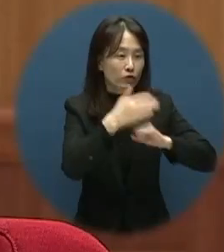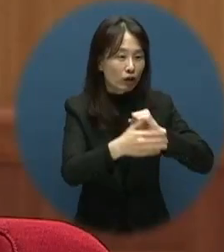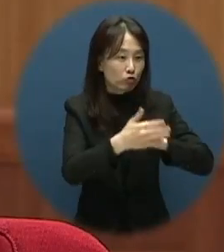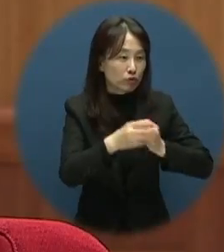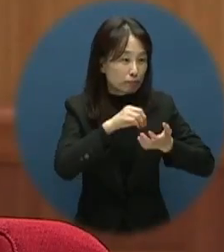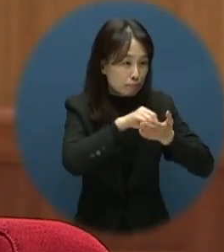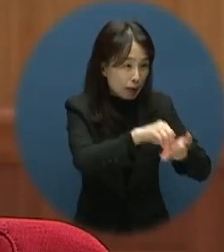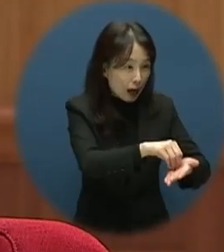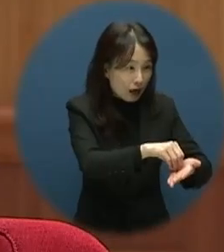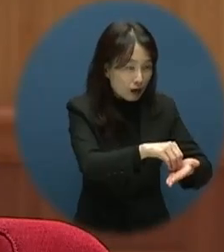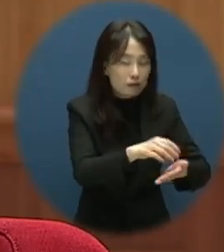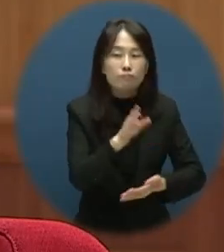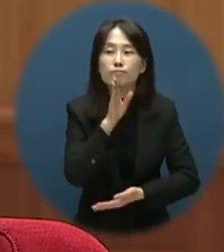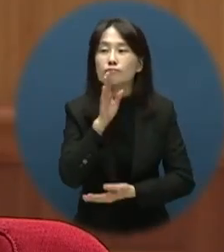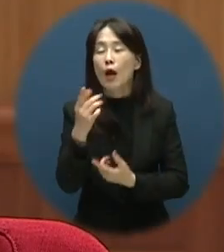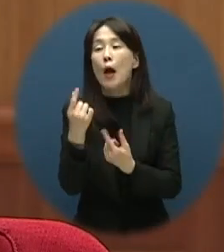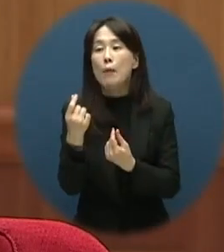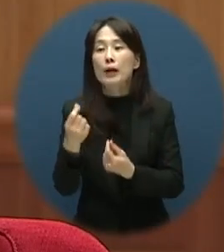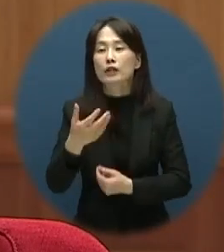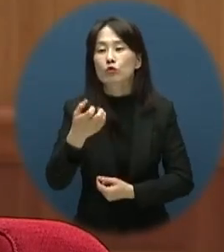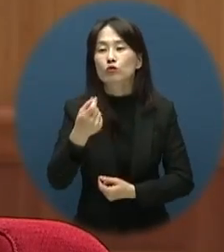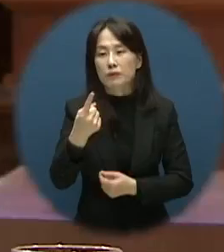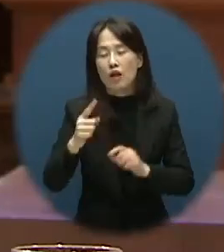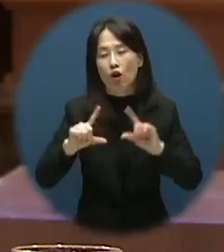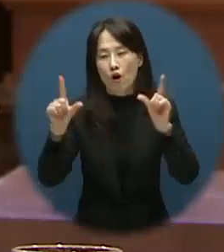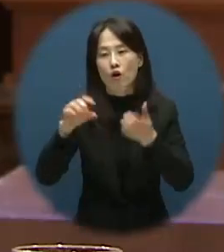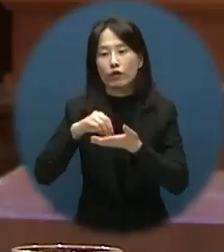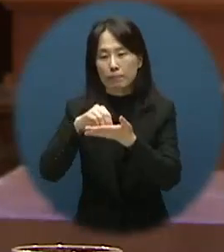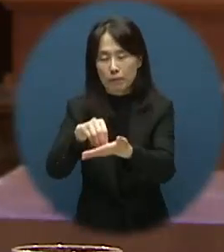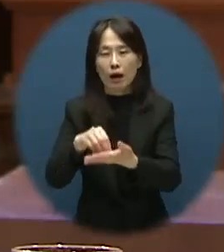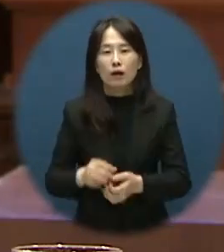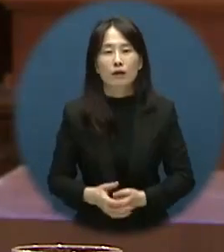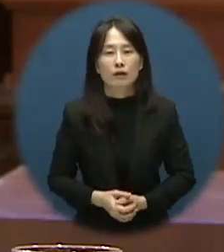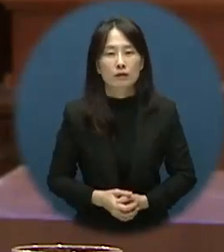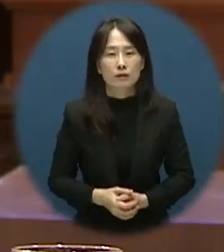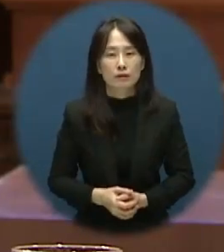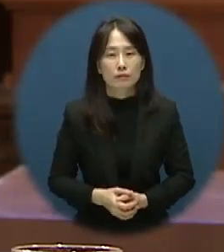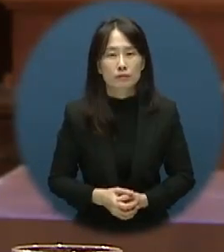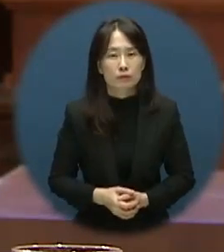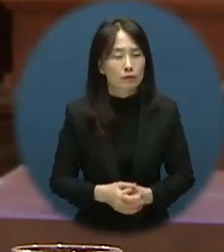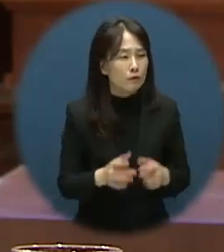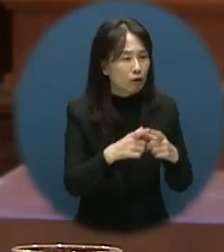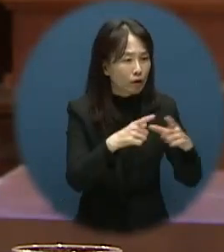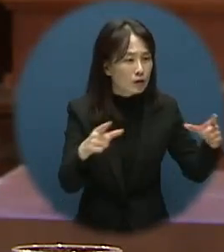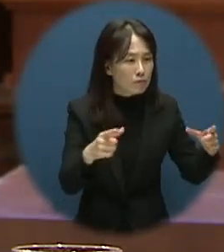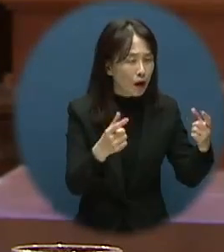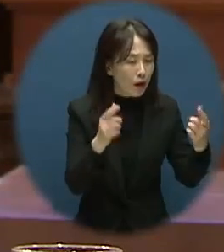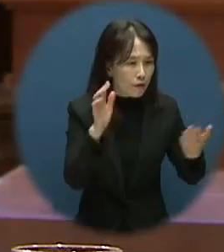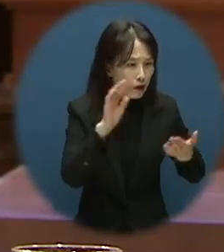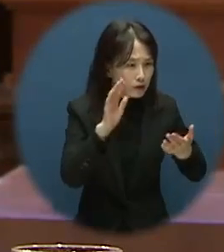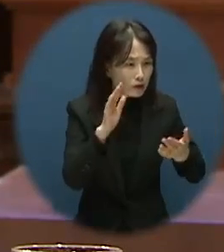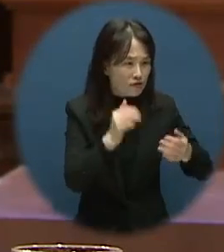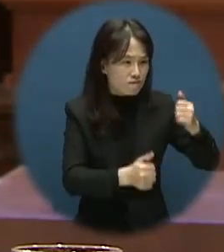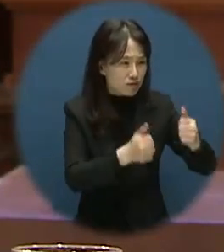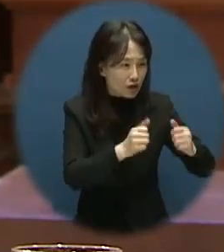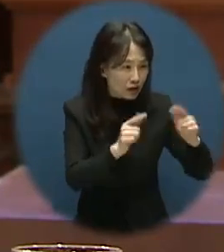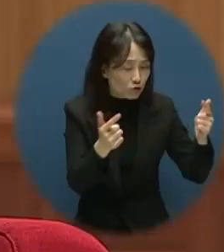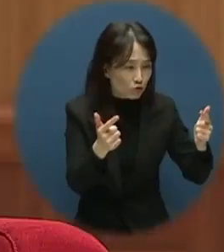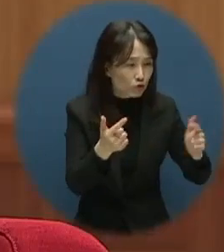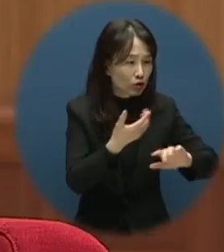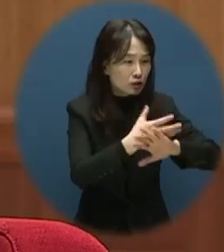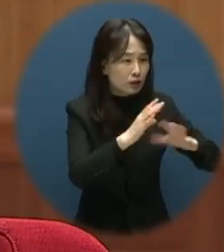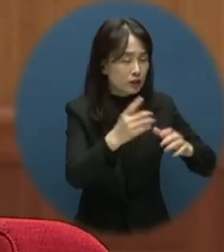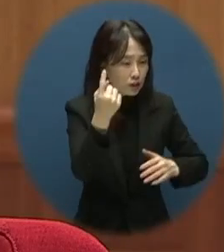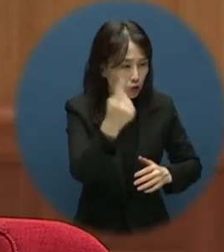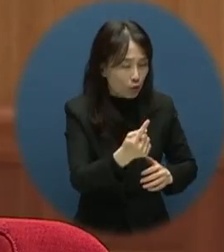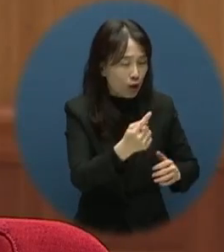했다. 91년. 네. 그러니까. 네. 그 무슨 우리 일반 학생들하고 같이 경쟁한 건 아닌 거죠? 외국인 그렇죠.